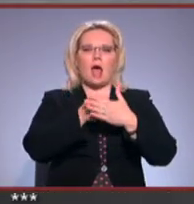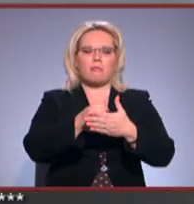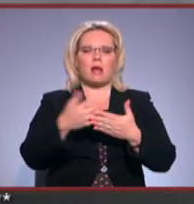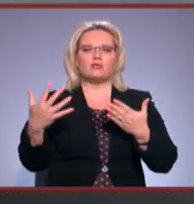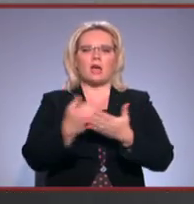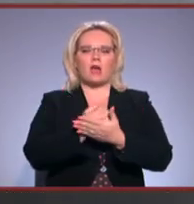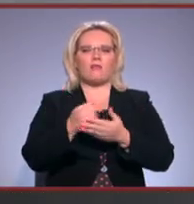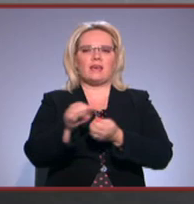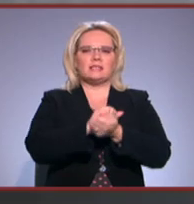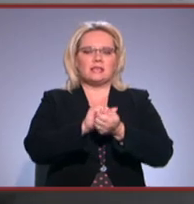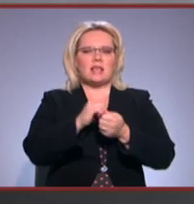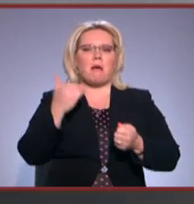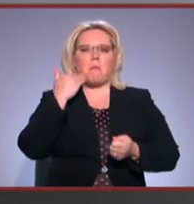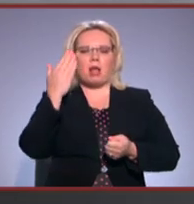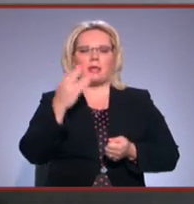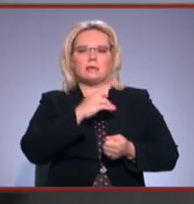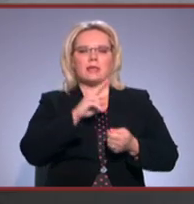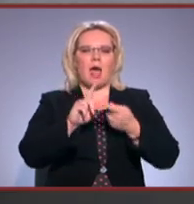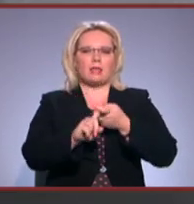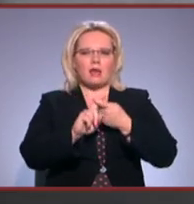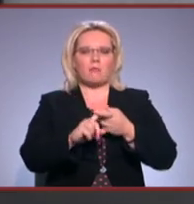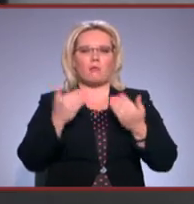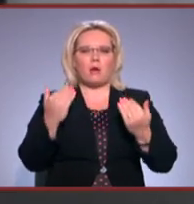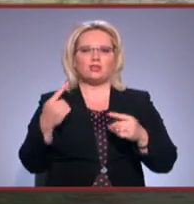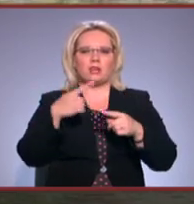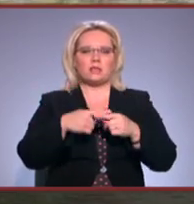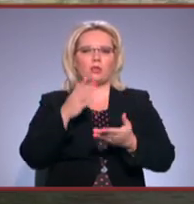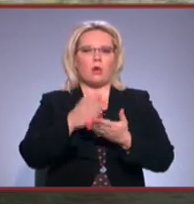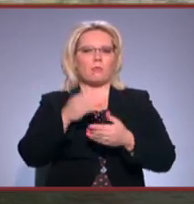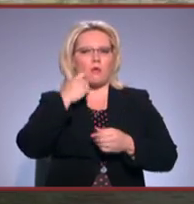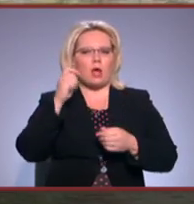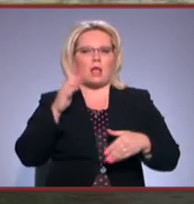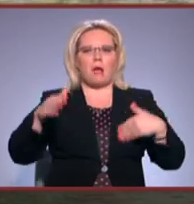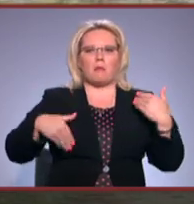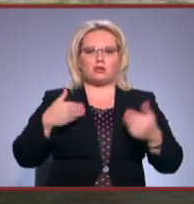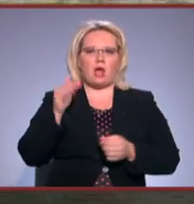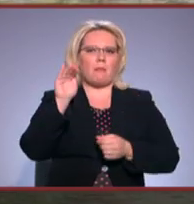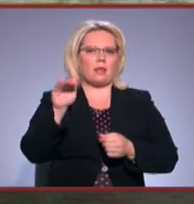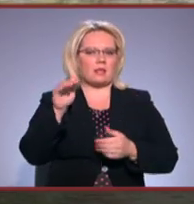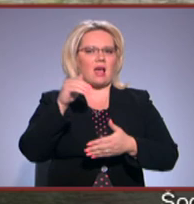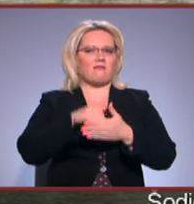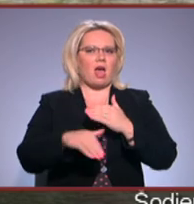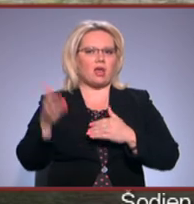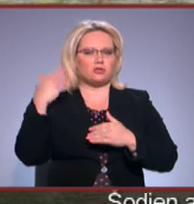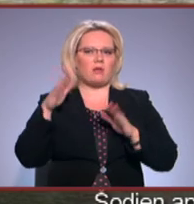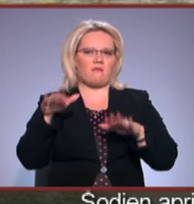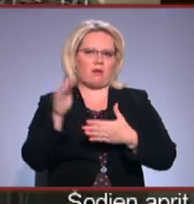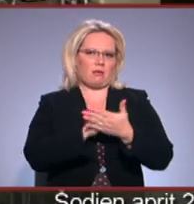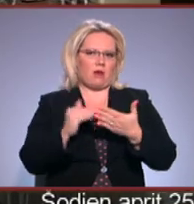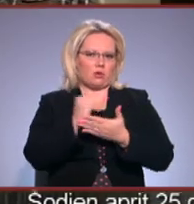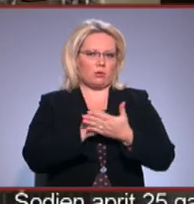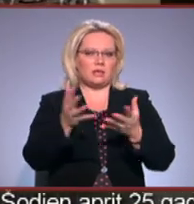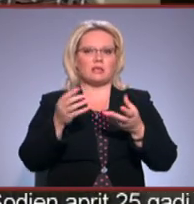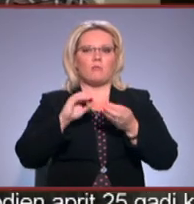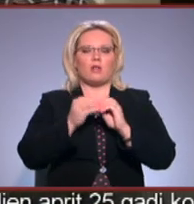tiesības iznīcināt Baltijas neatkarību un pašreizēja notikuma Ukrainā ar bažām atgādina, ka vēsture var atkārtoties.